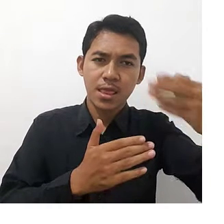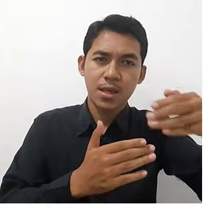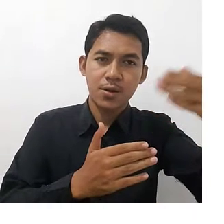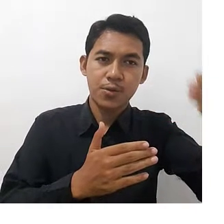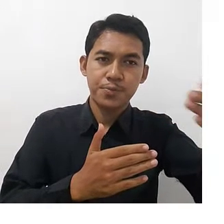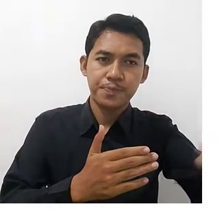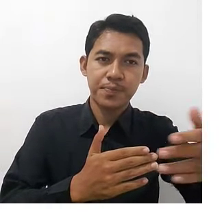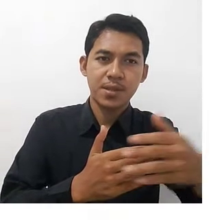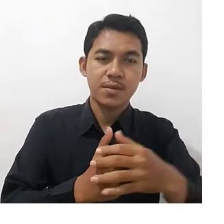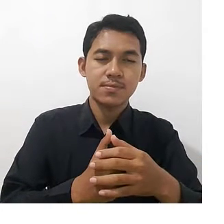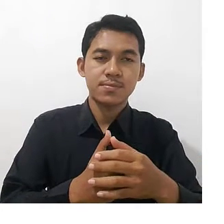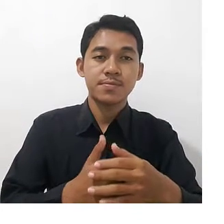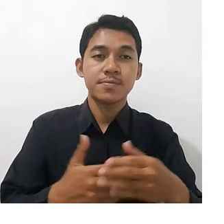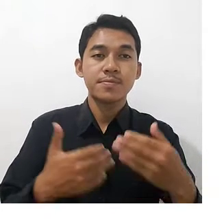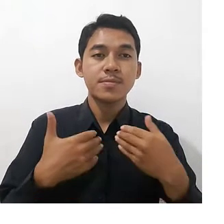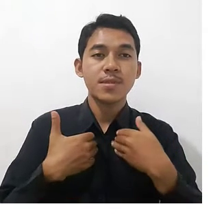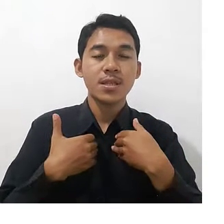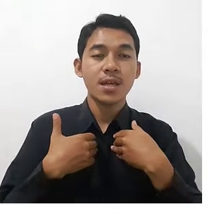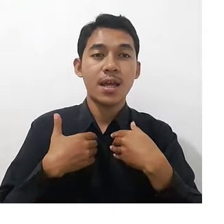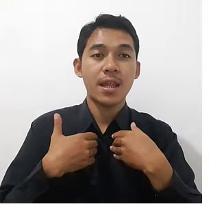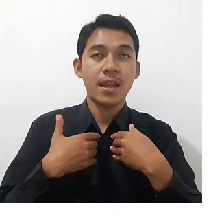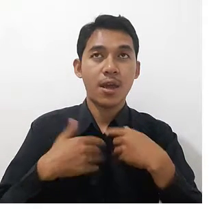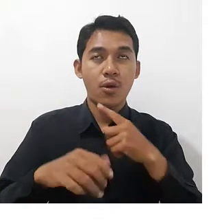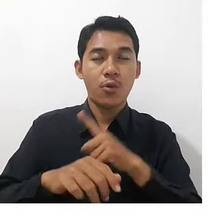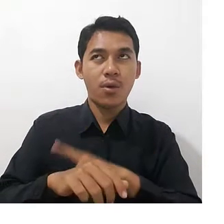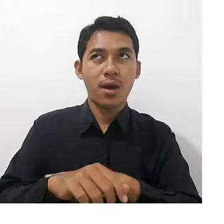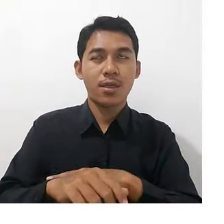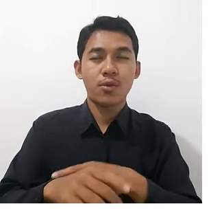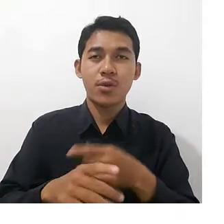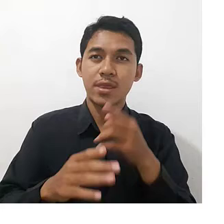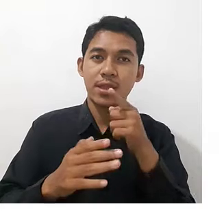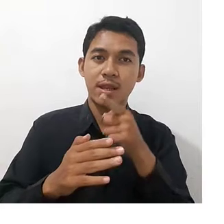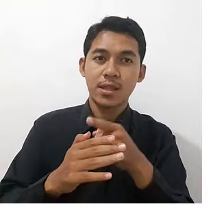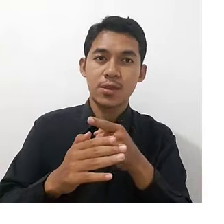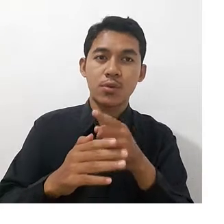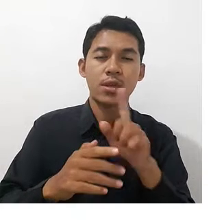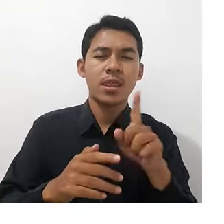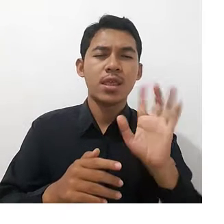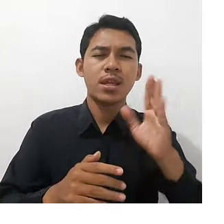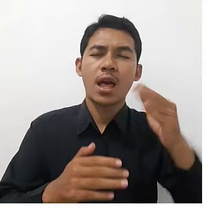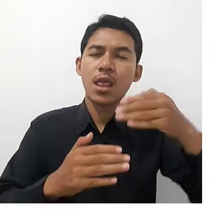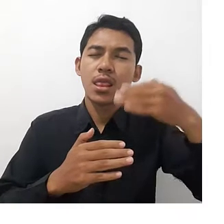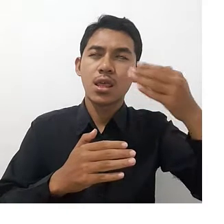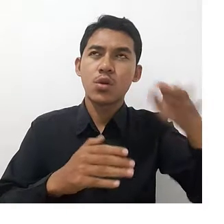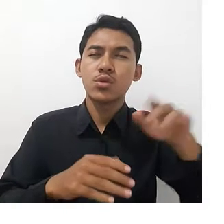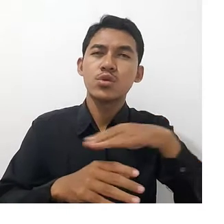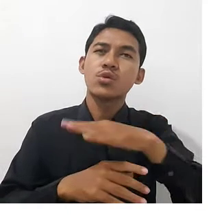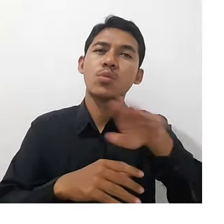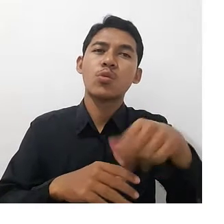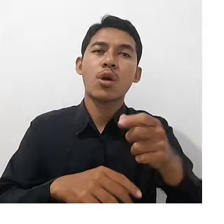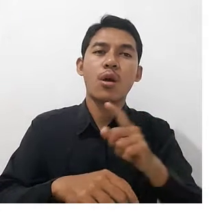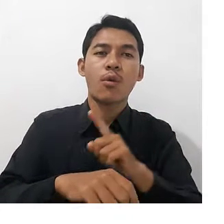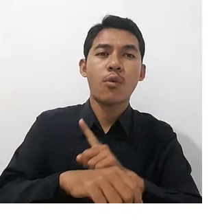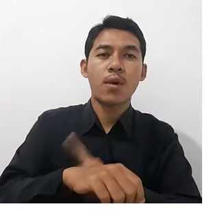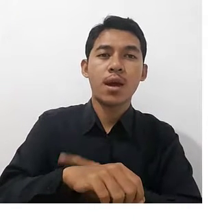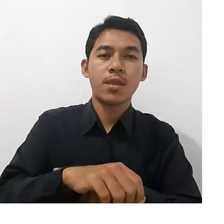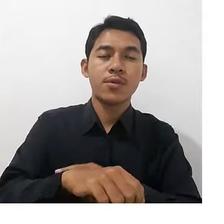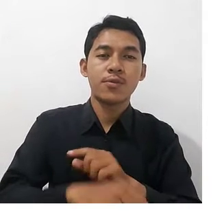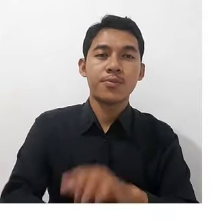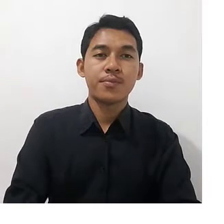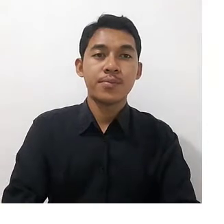ada pada selang-selang waktu tertentu aja. Dia nggak continue ada di setiap saat gitu tuh. Misalkan ini misalkan 2 deh,